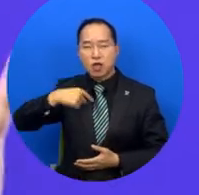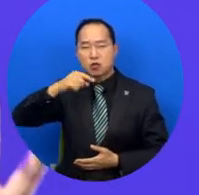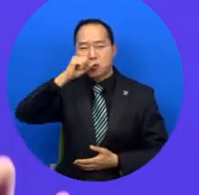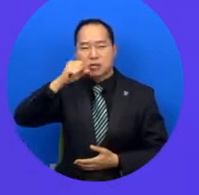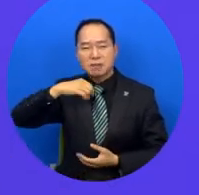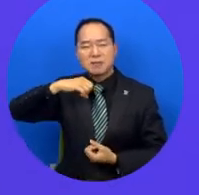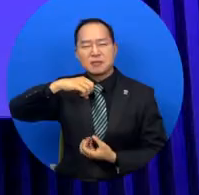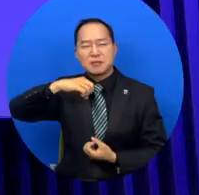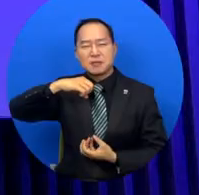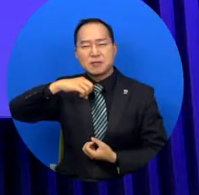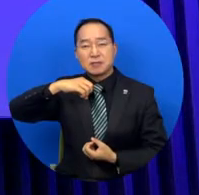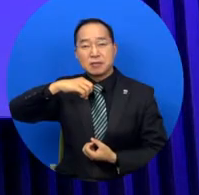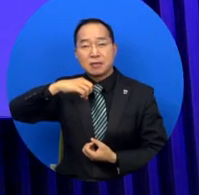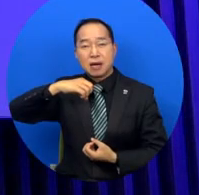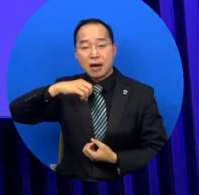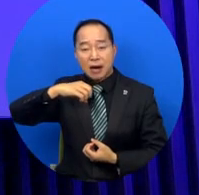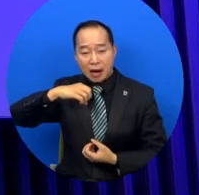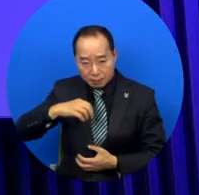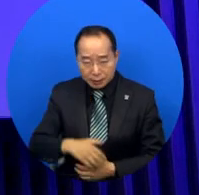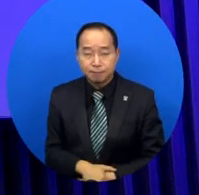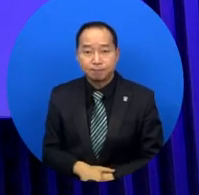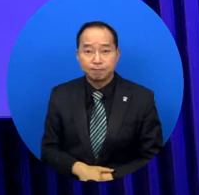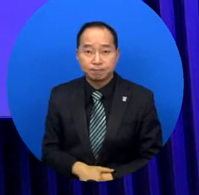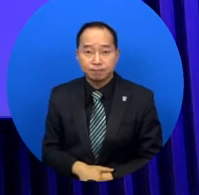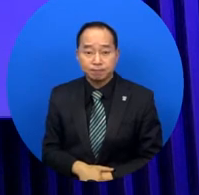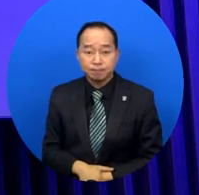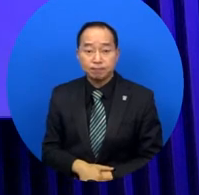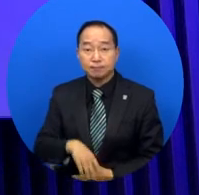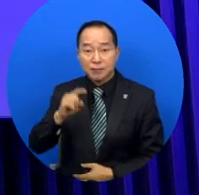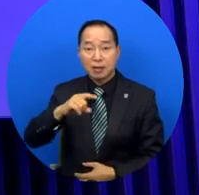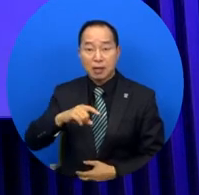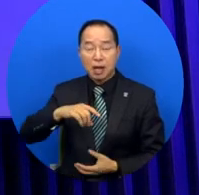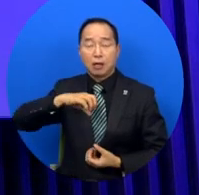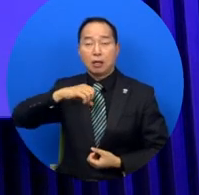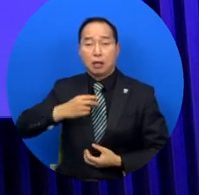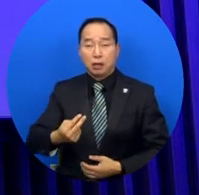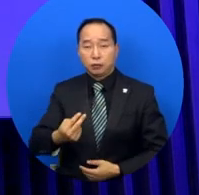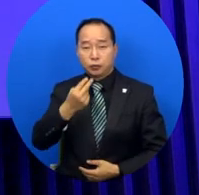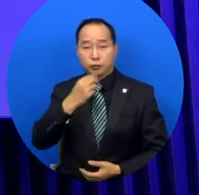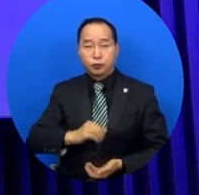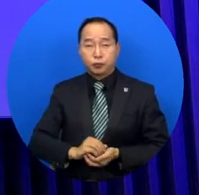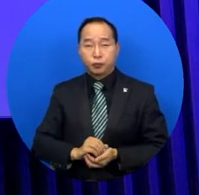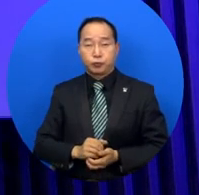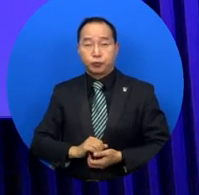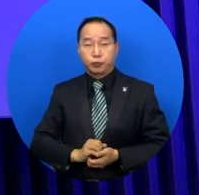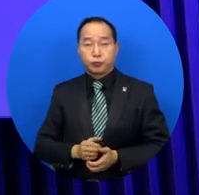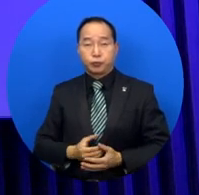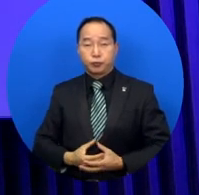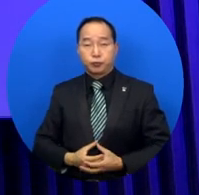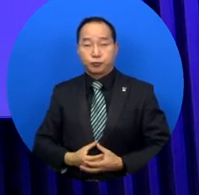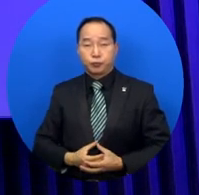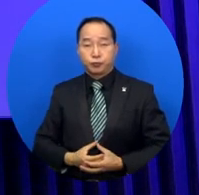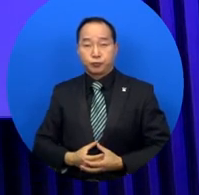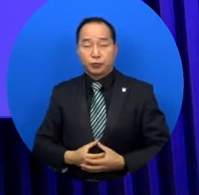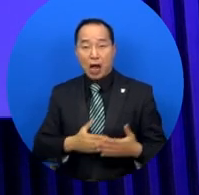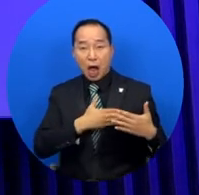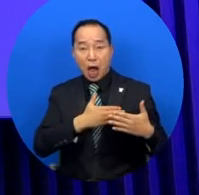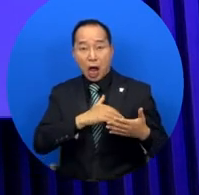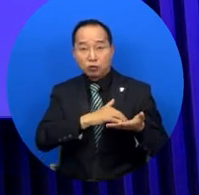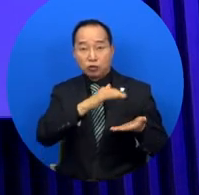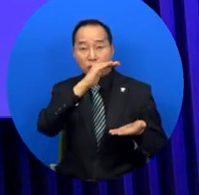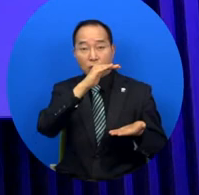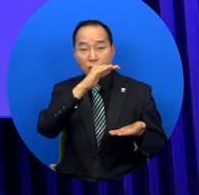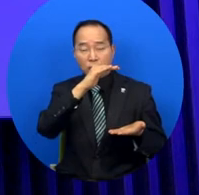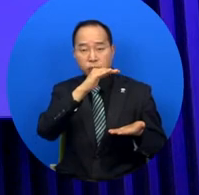천천히 하면 심장수가 다다닥 떨어집니다. 이 막 130, 150 막 올라갔다가 호흡을 좀 하기 시작하면 두두두두두